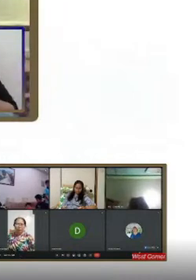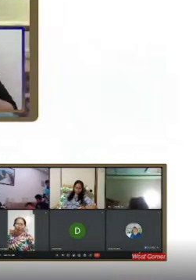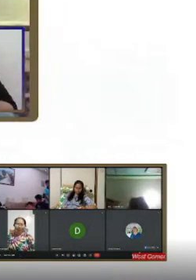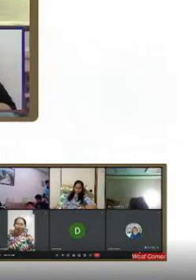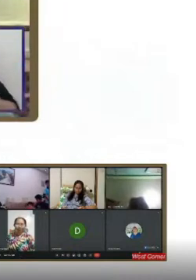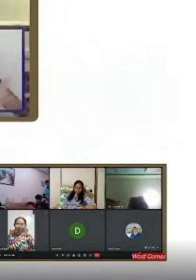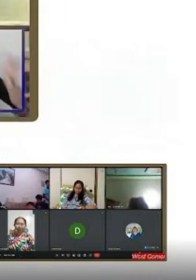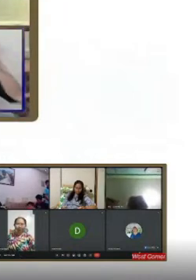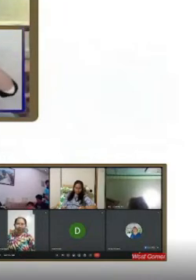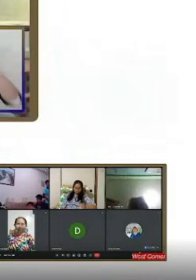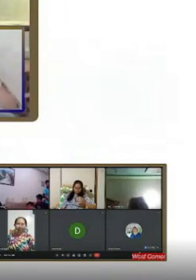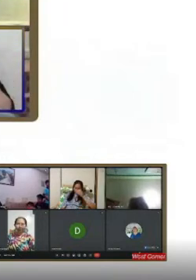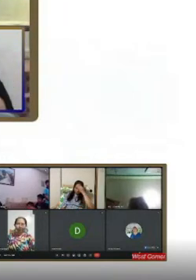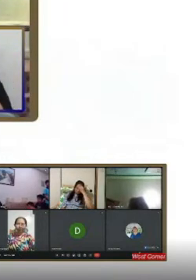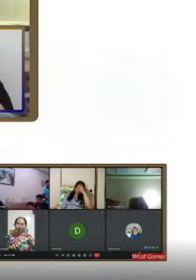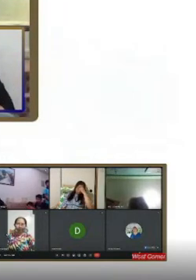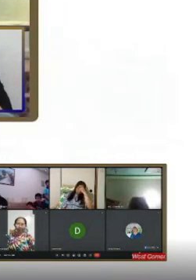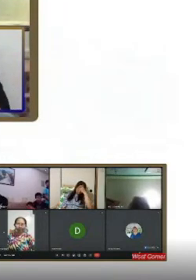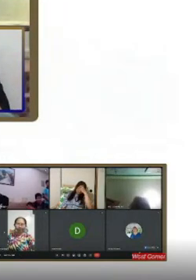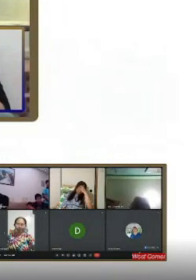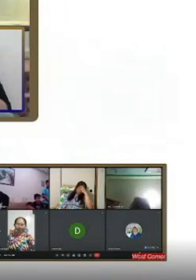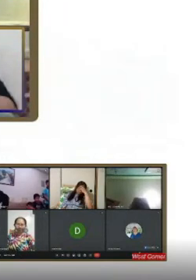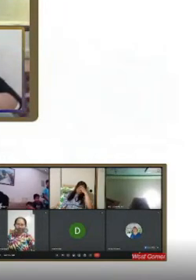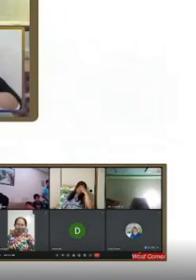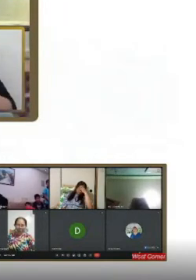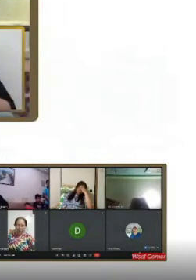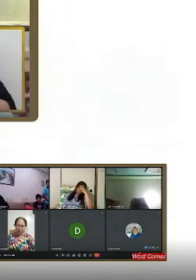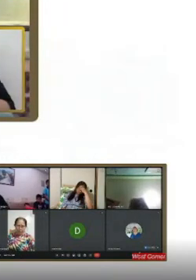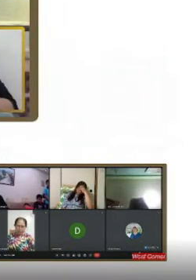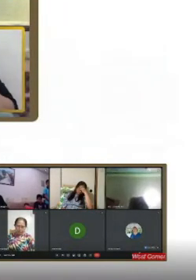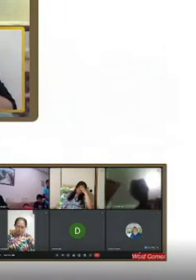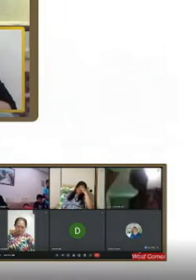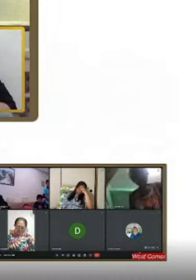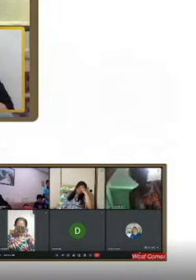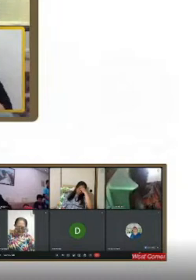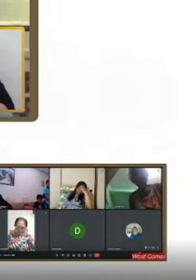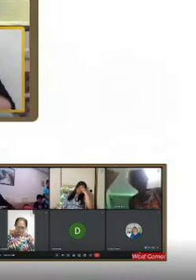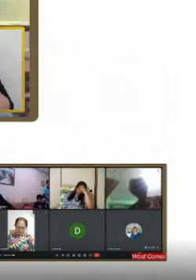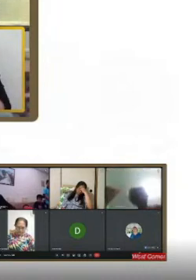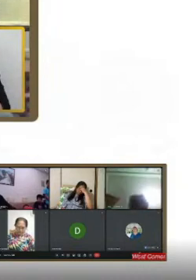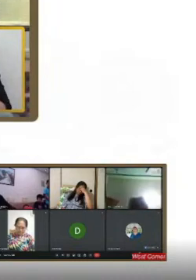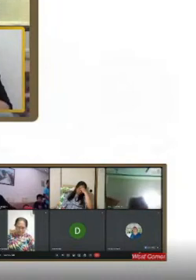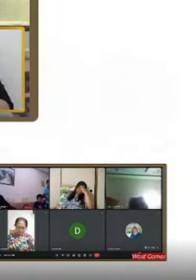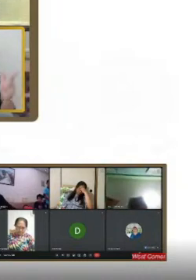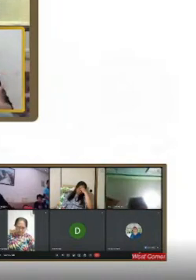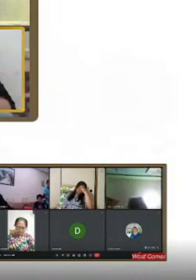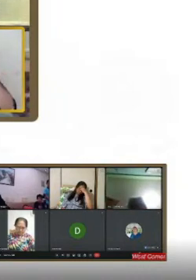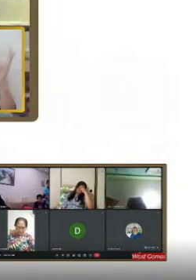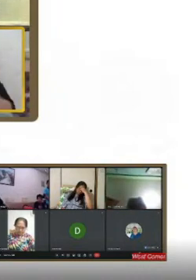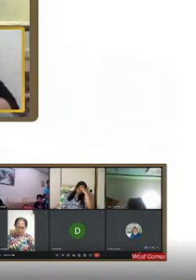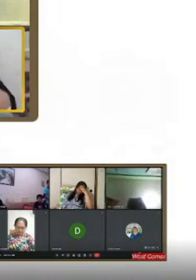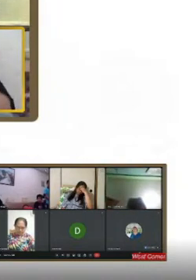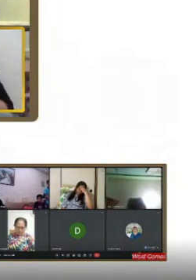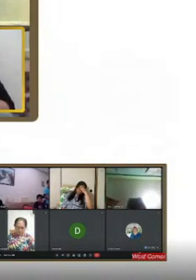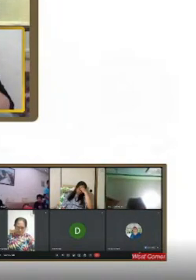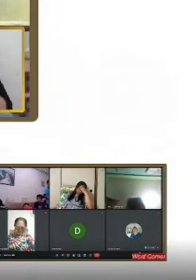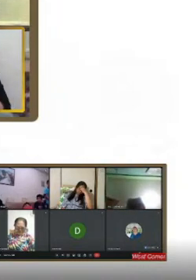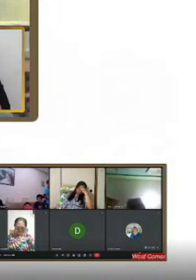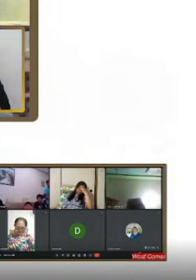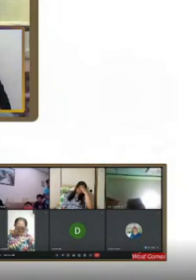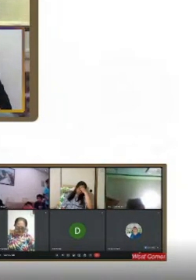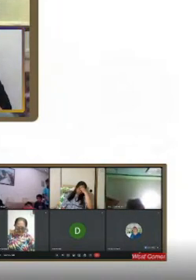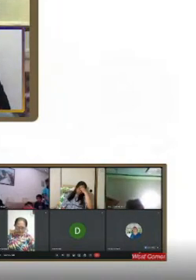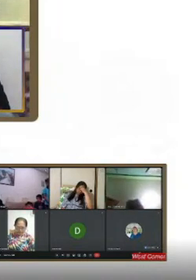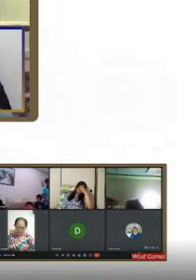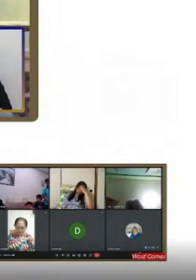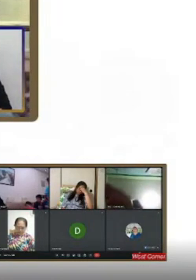maraming salamat po muli sa oras po na ito. Salamat for the great Hallelujah Worship Service, O God. Thank you for using our pastor. Thank you